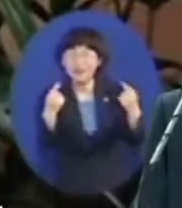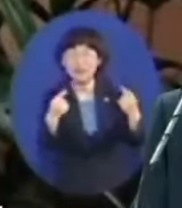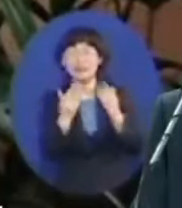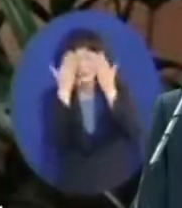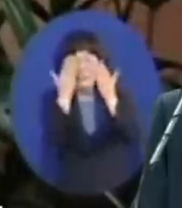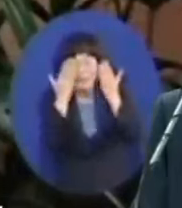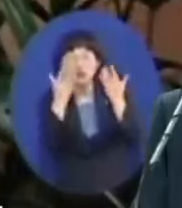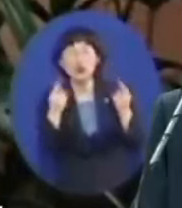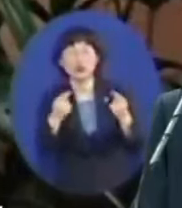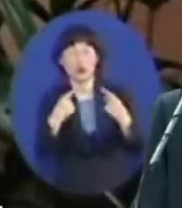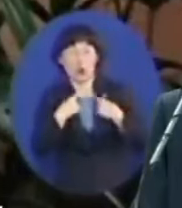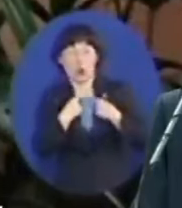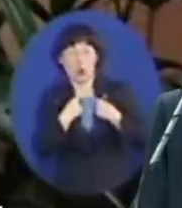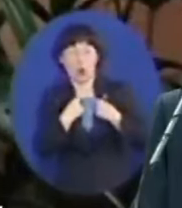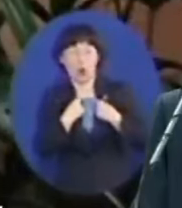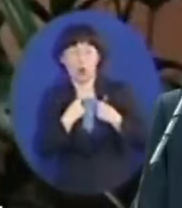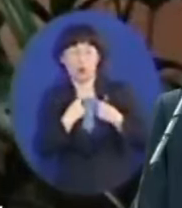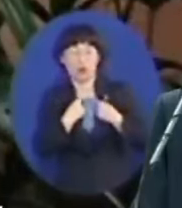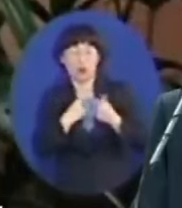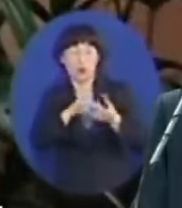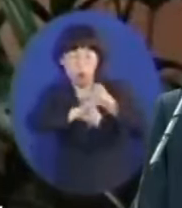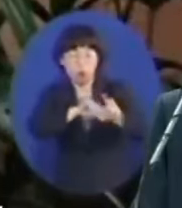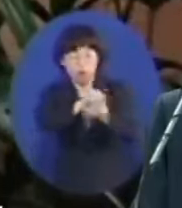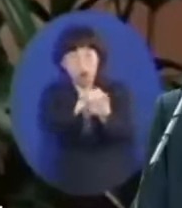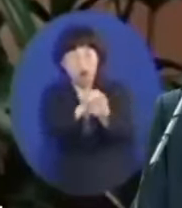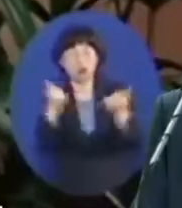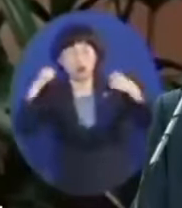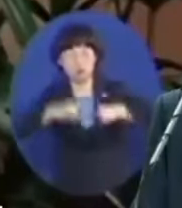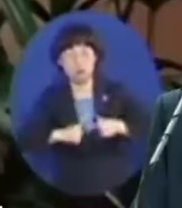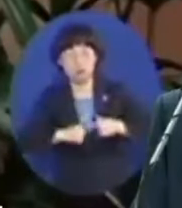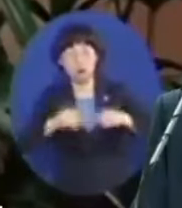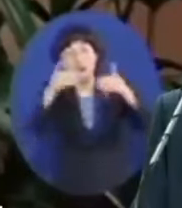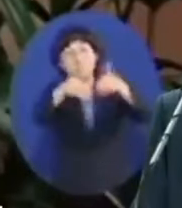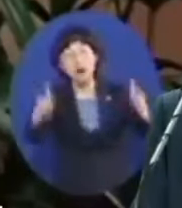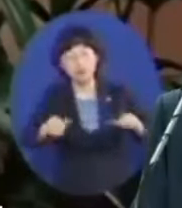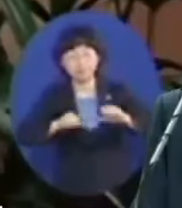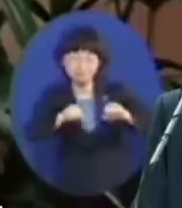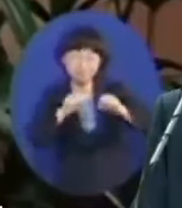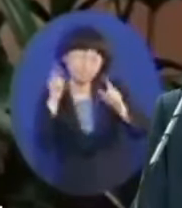않아요. 옷도 정기적으로 빨아입지 않아요. 방도 매일같이 청소하지 않아요.